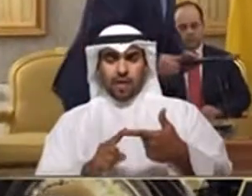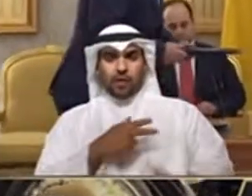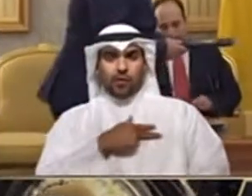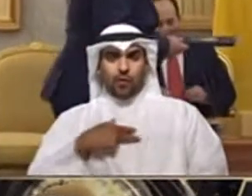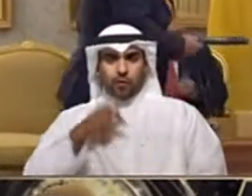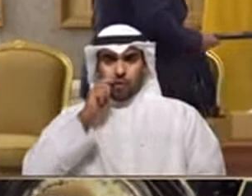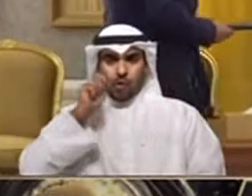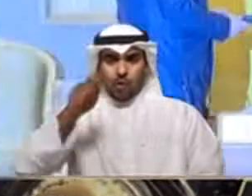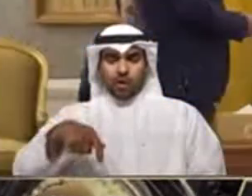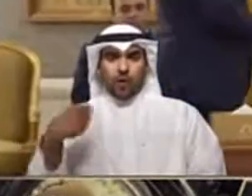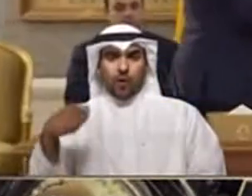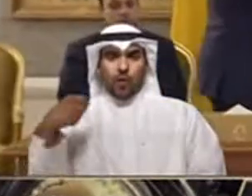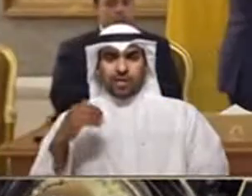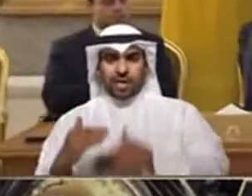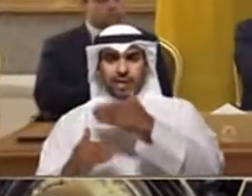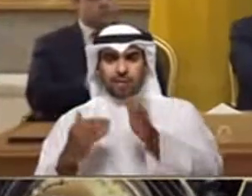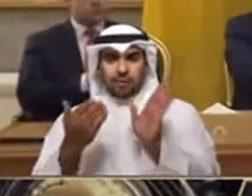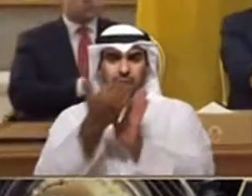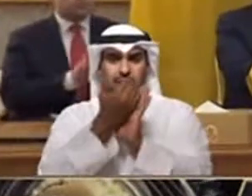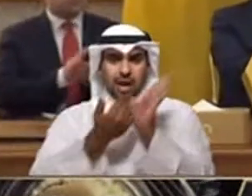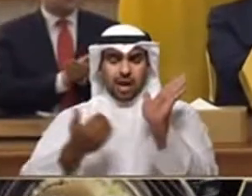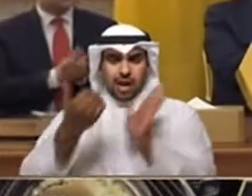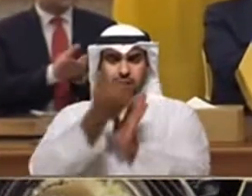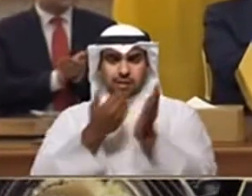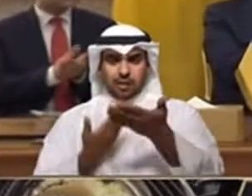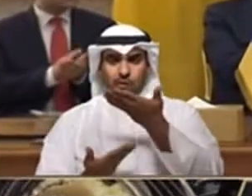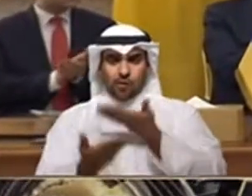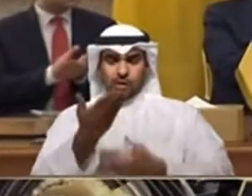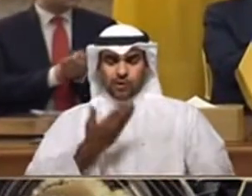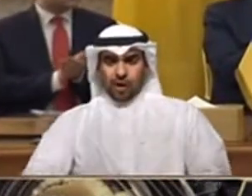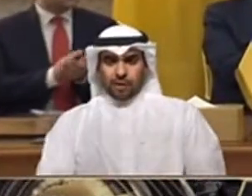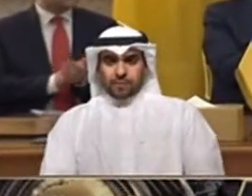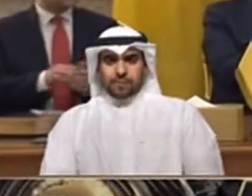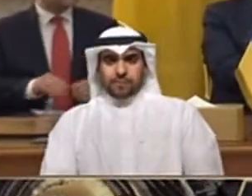مجلس الوزراء ووزير التنمية الاقتصادية والتجارة ستيبان كوبيف.